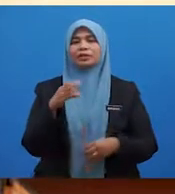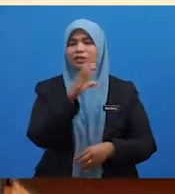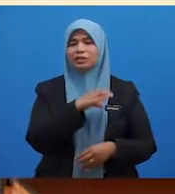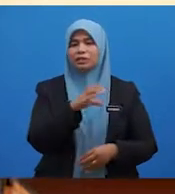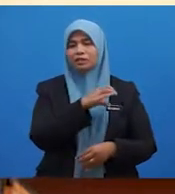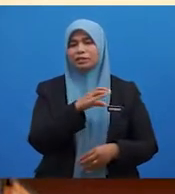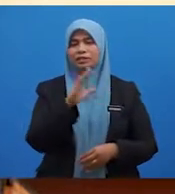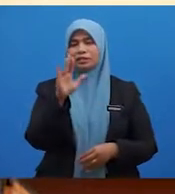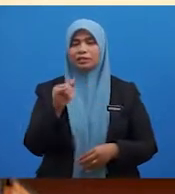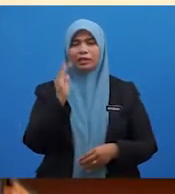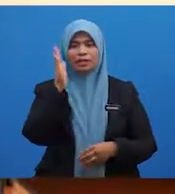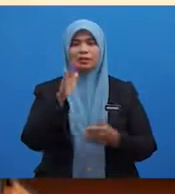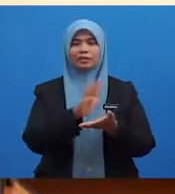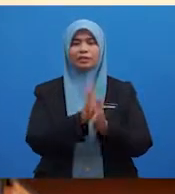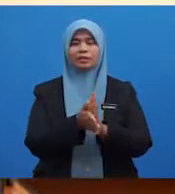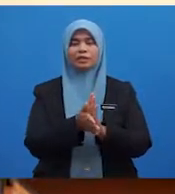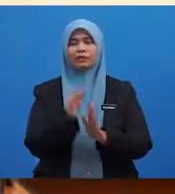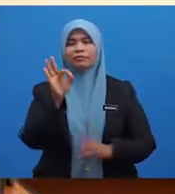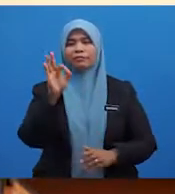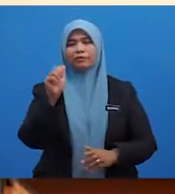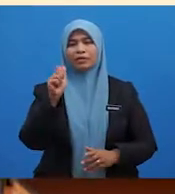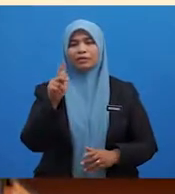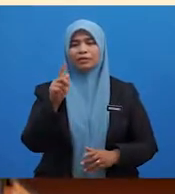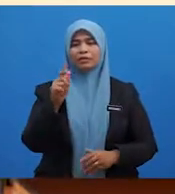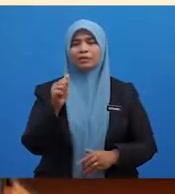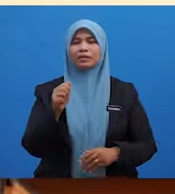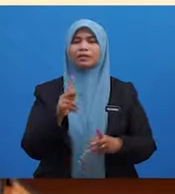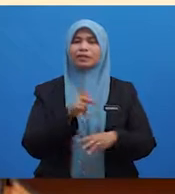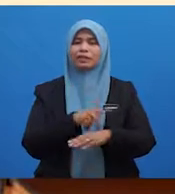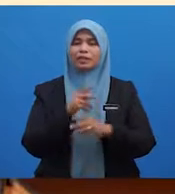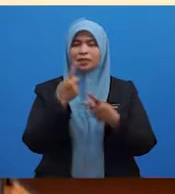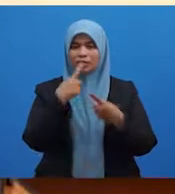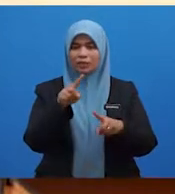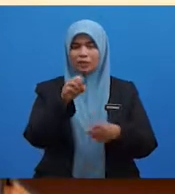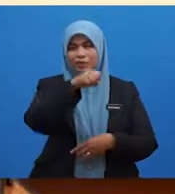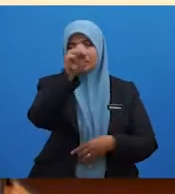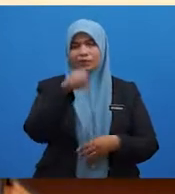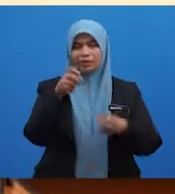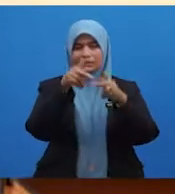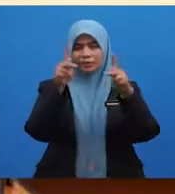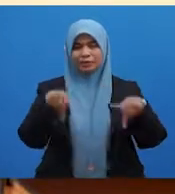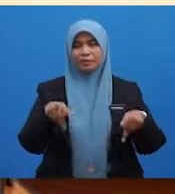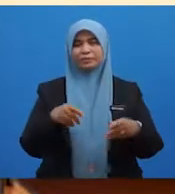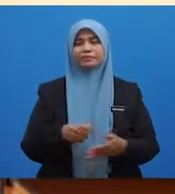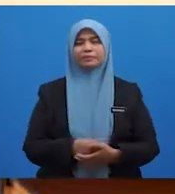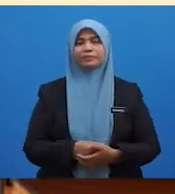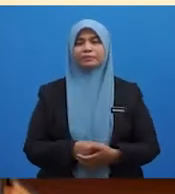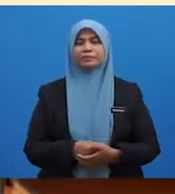ciri yang akan dijadikan fakta ketika menjawab soalan peperiksaan.